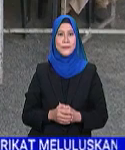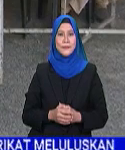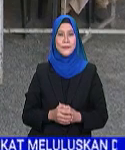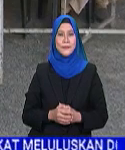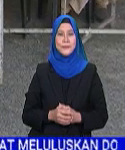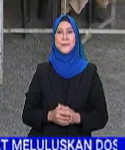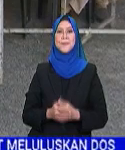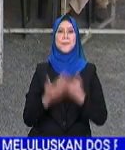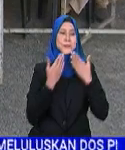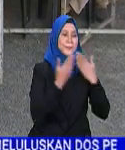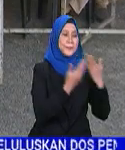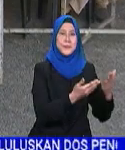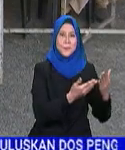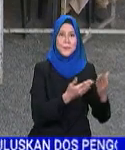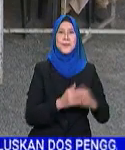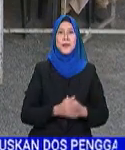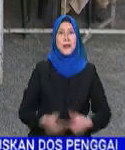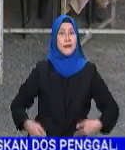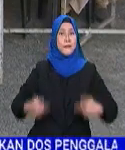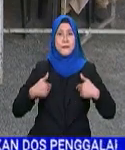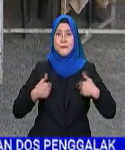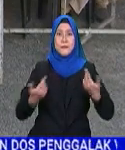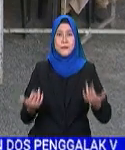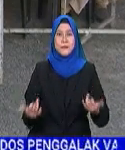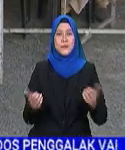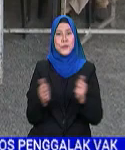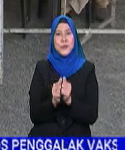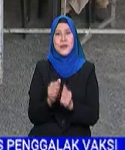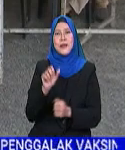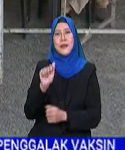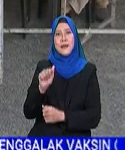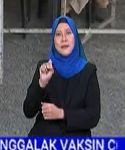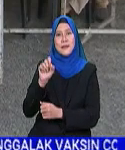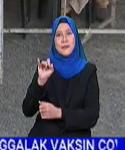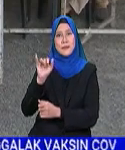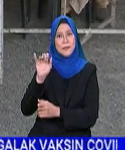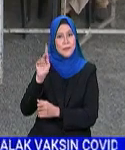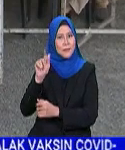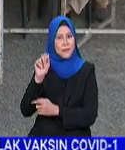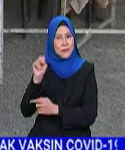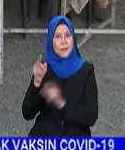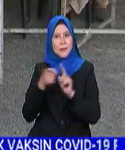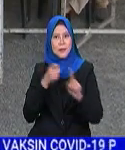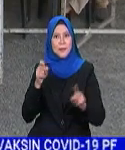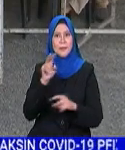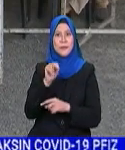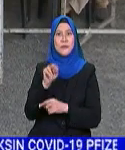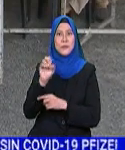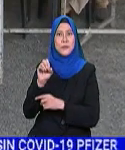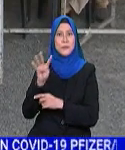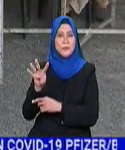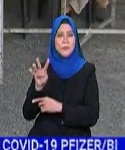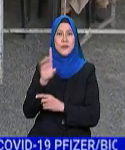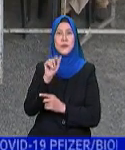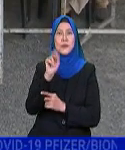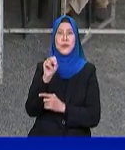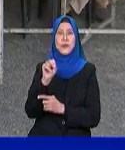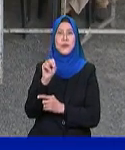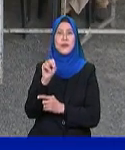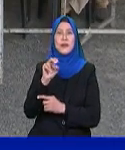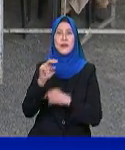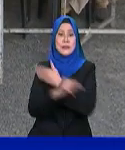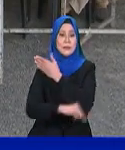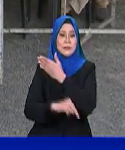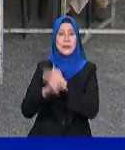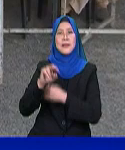Baik, Amelina, terima kasih berlintas langsung seketika bersama saya Nurul Ashikin Abdul Halim dari N04 Dewan Undangan Negeri Lendu